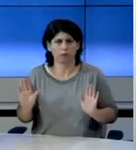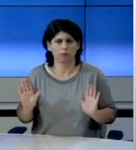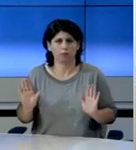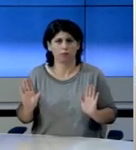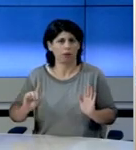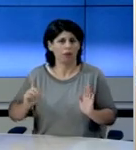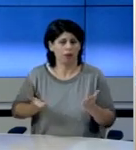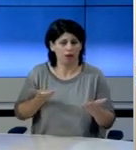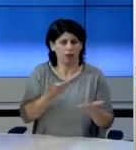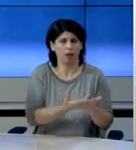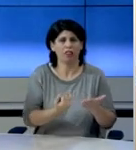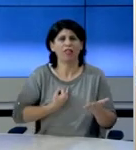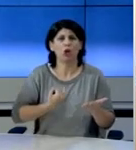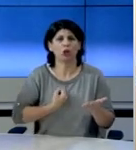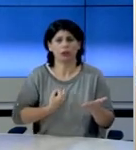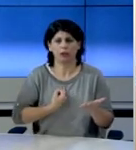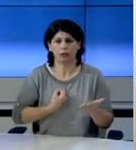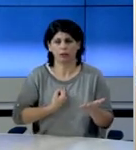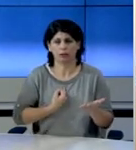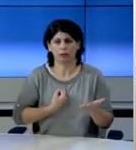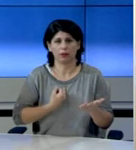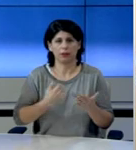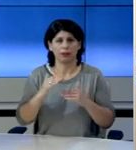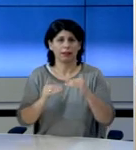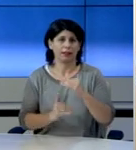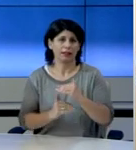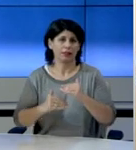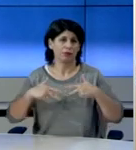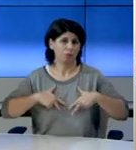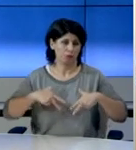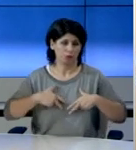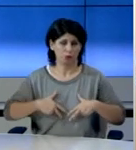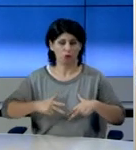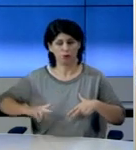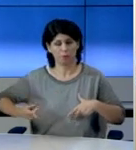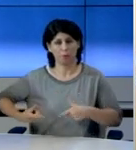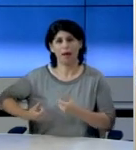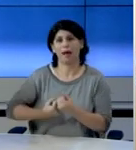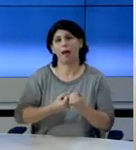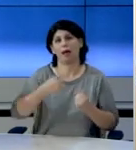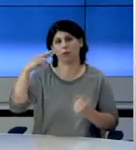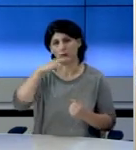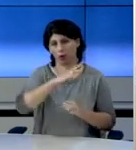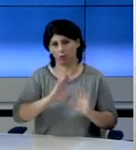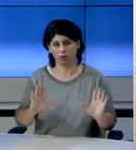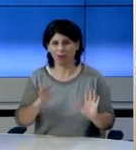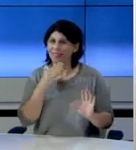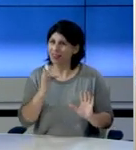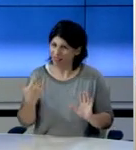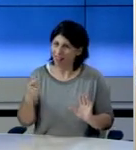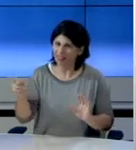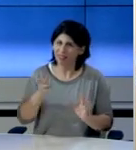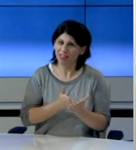τις κατέθεσε με την ιδιότητα του υφυπουργού παρά τον πρωθυπουργό, με τη θεσμική του ιδιότητα. Λες και